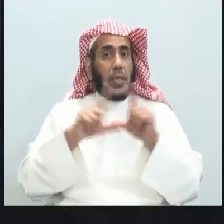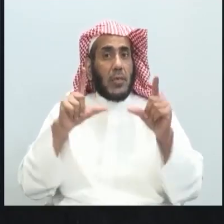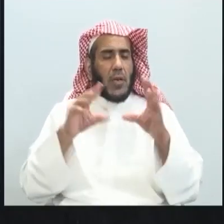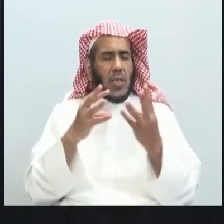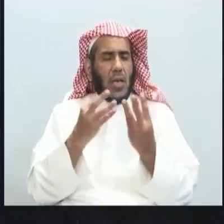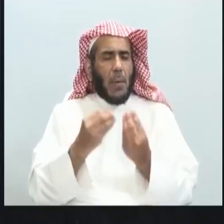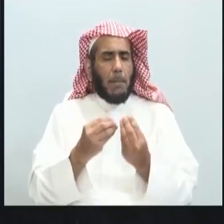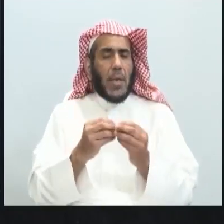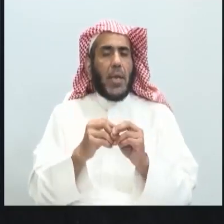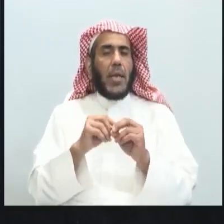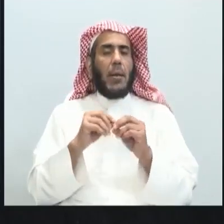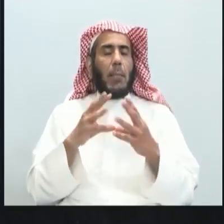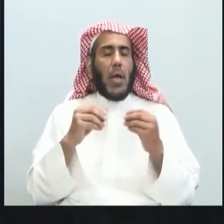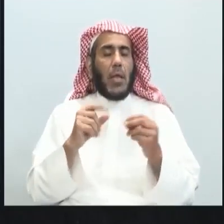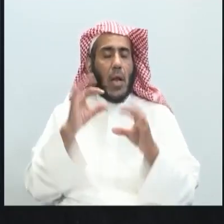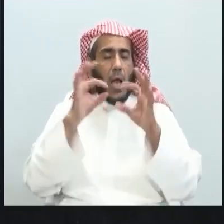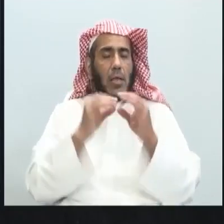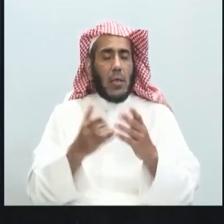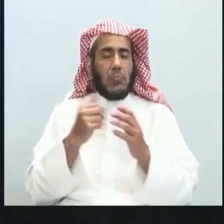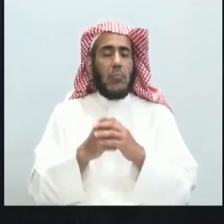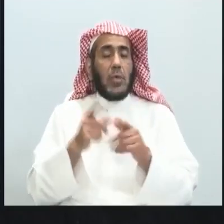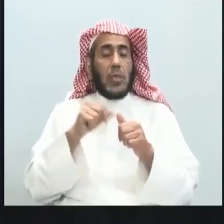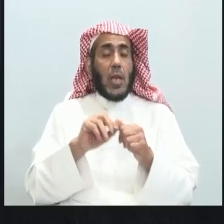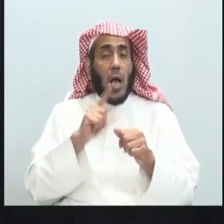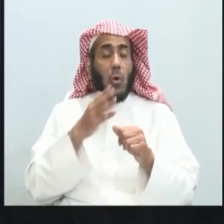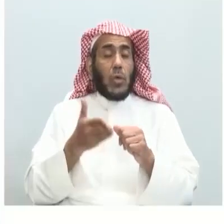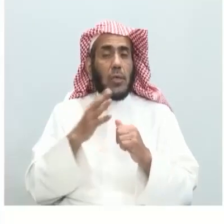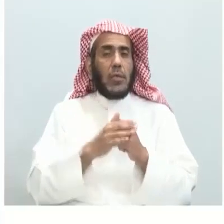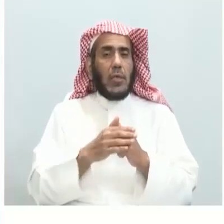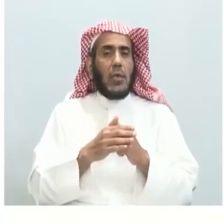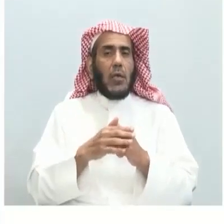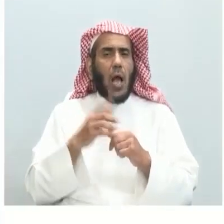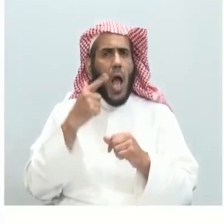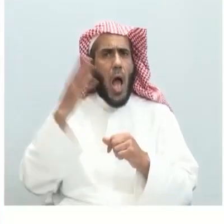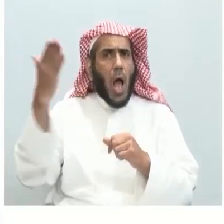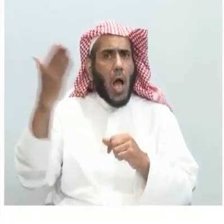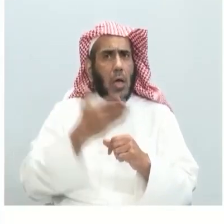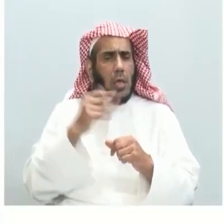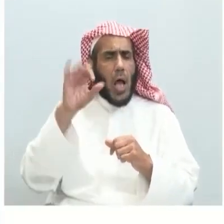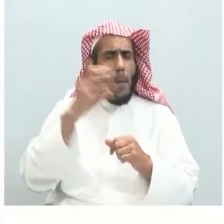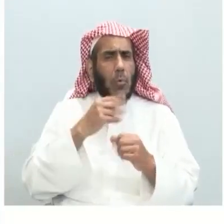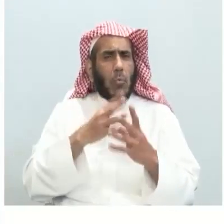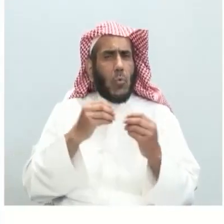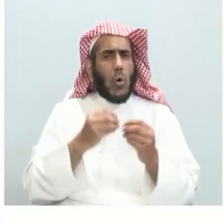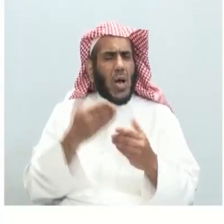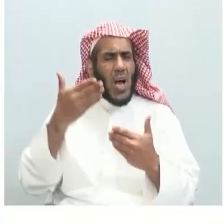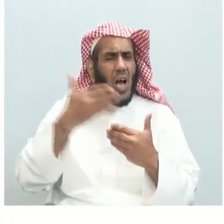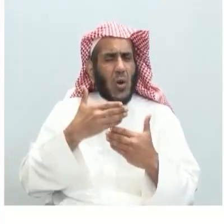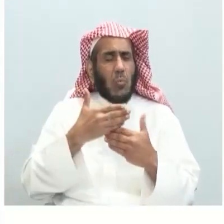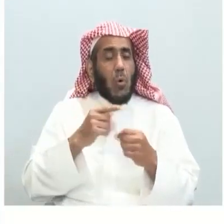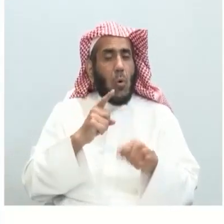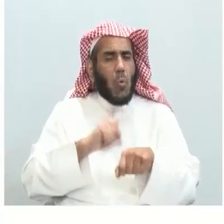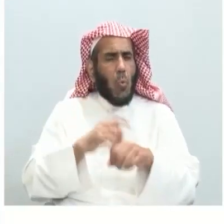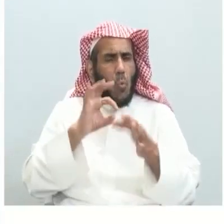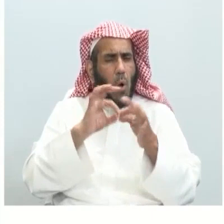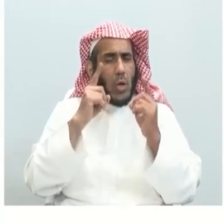شيئا من معاني الايات الكريمات عندنا قول الله تعالى اتى امر الله يعني قرب وعد